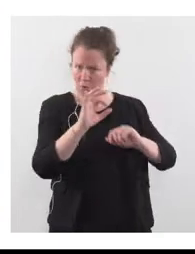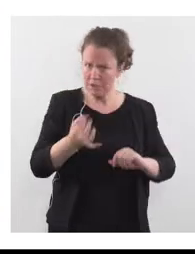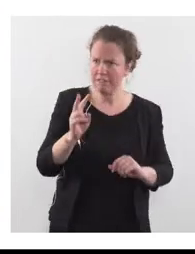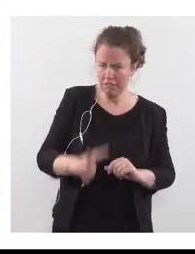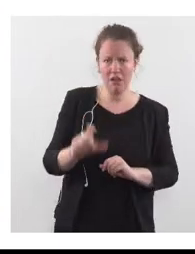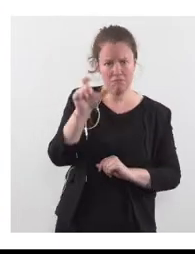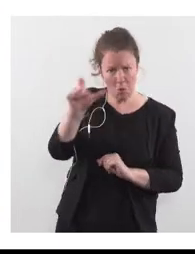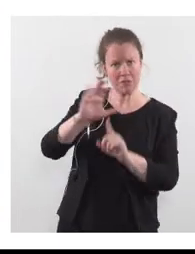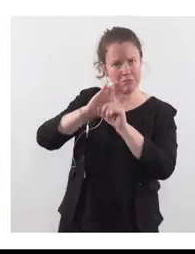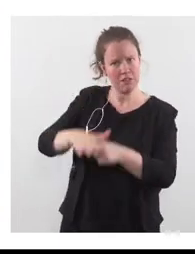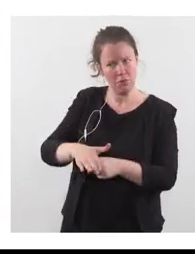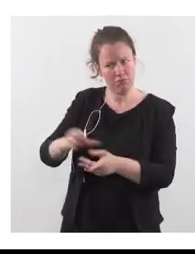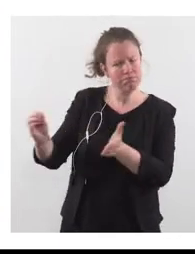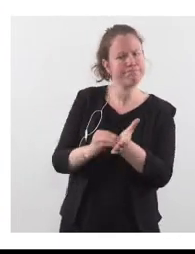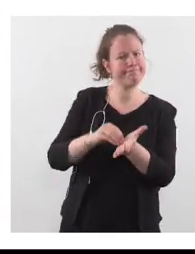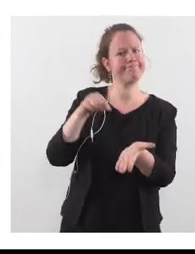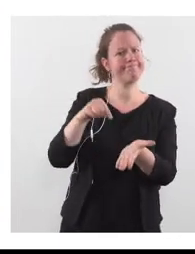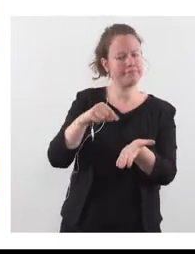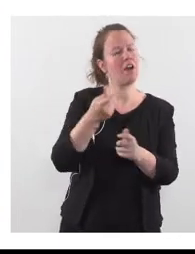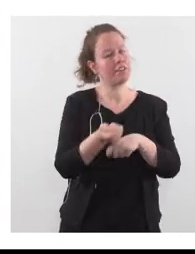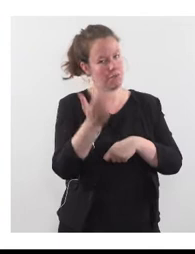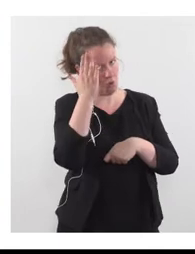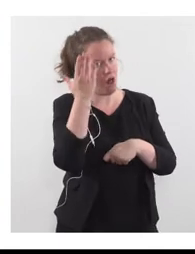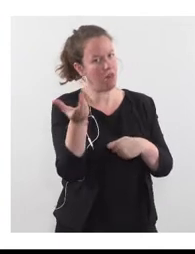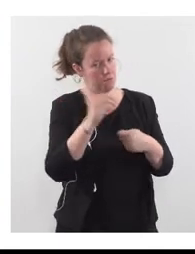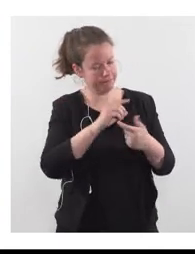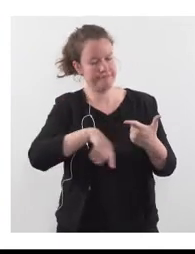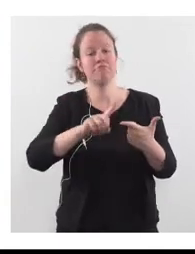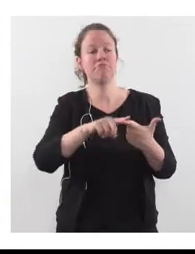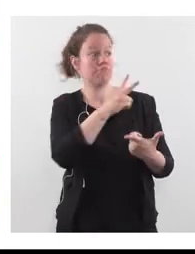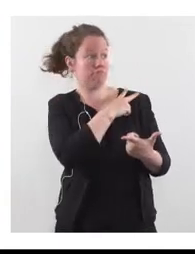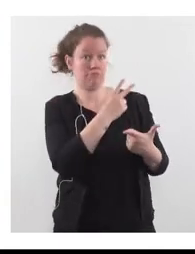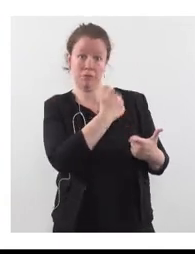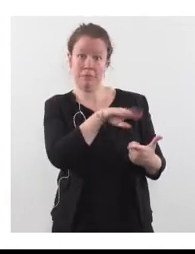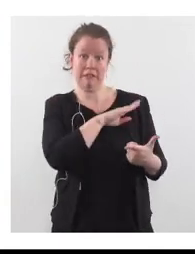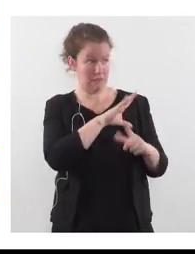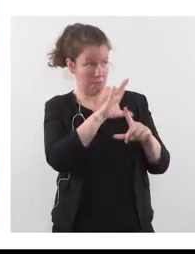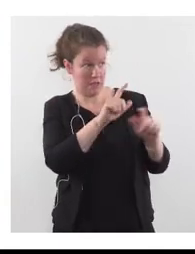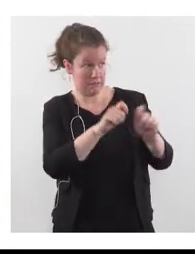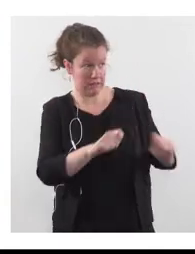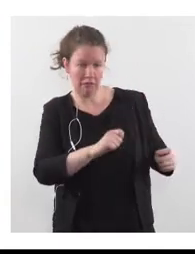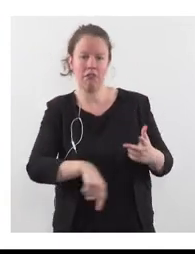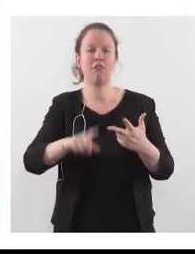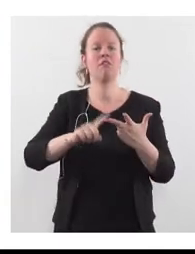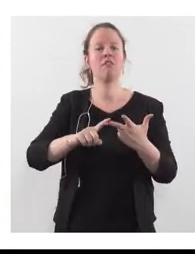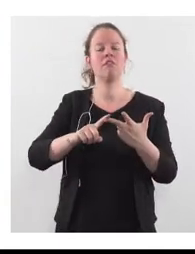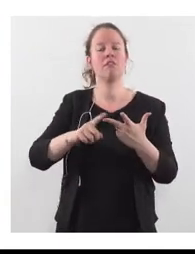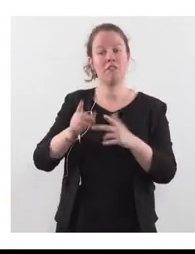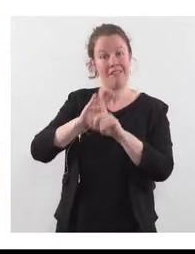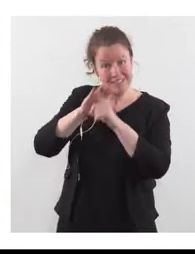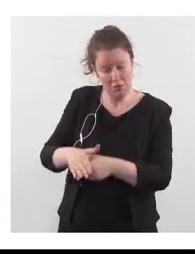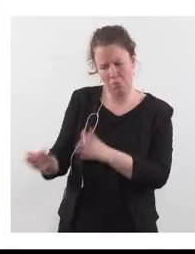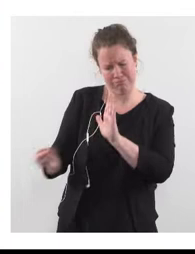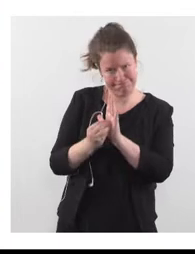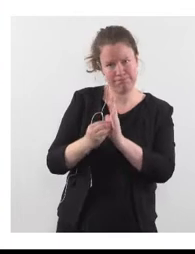a admis également le harcèlement moral et le manquement de l'employeur à son obligation de protection. En revanche, elle a